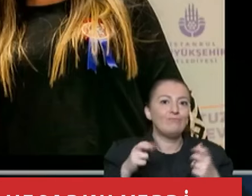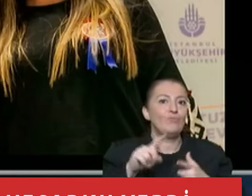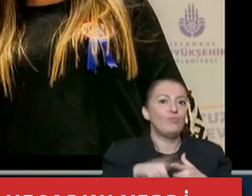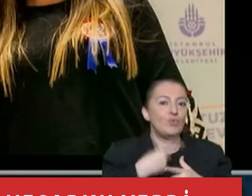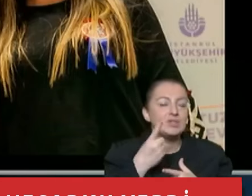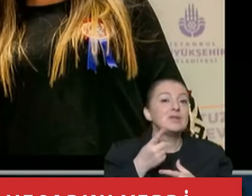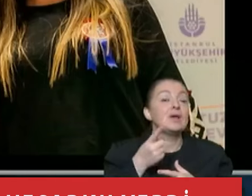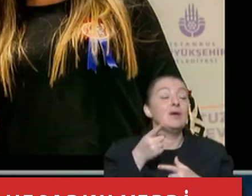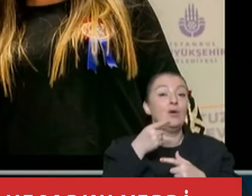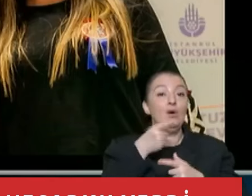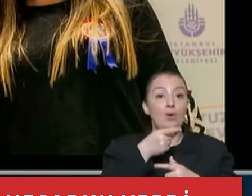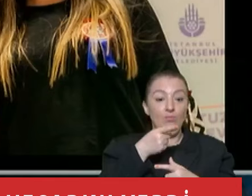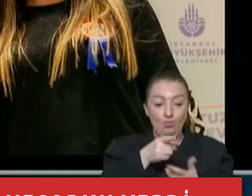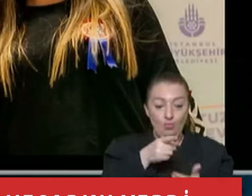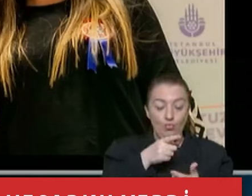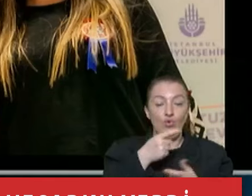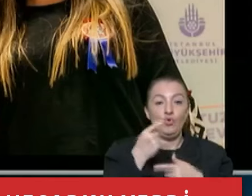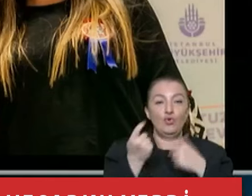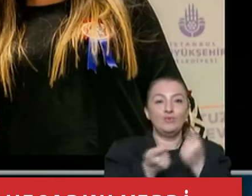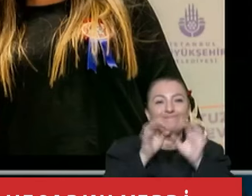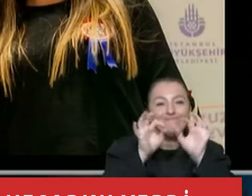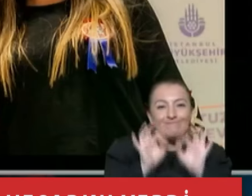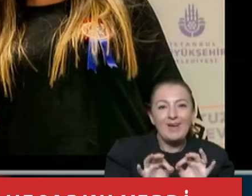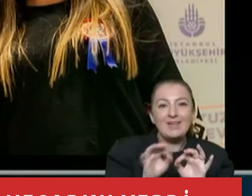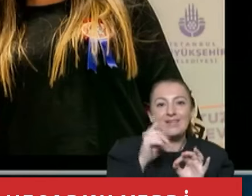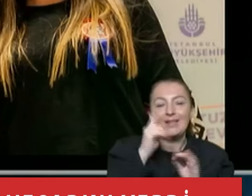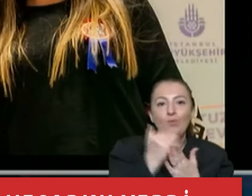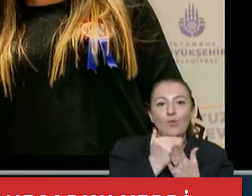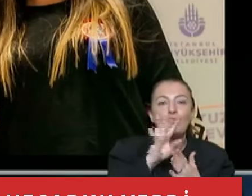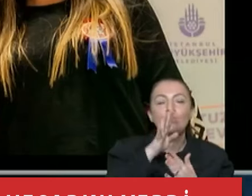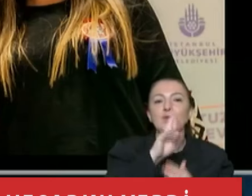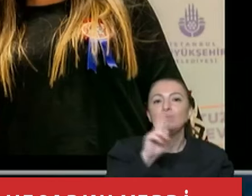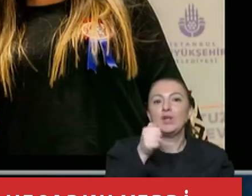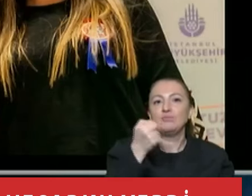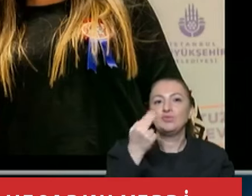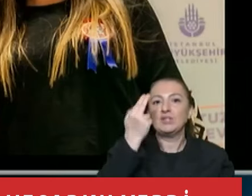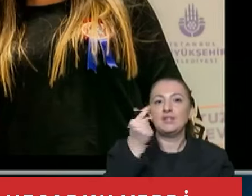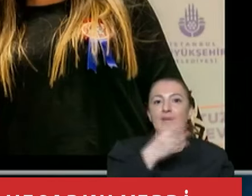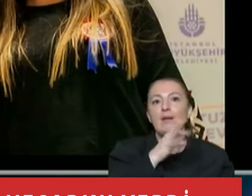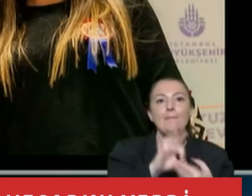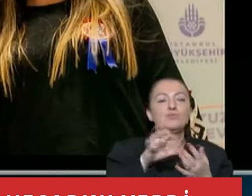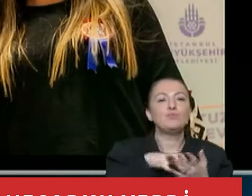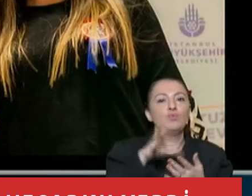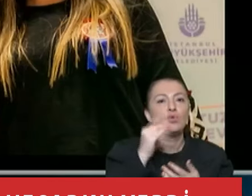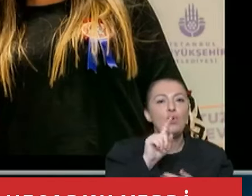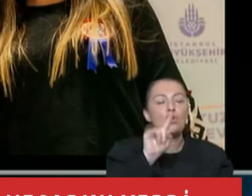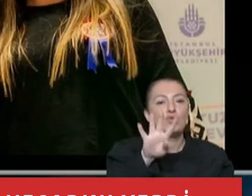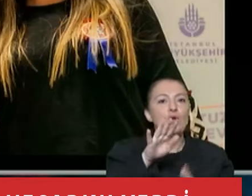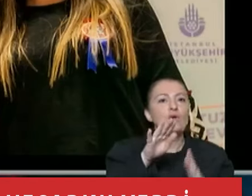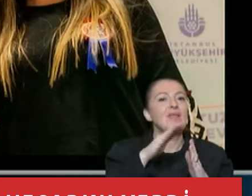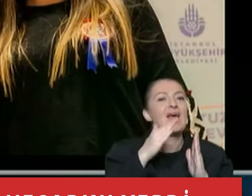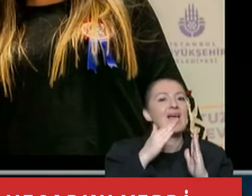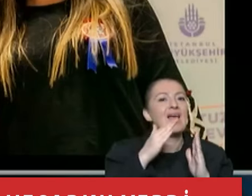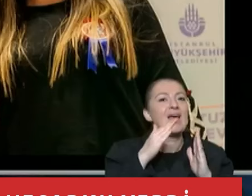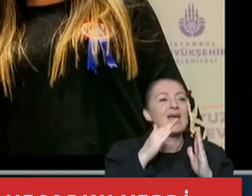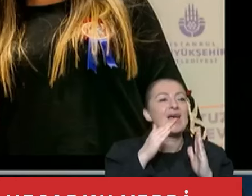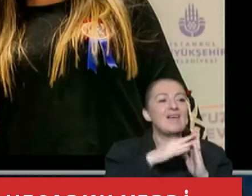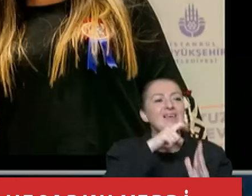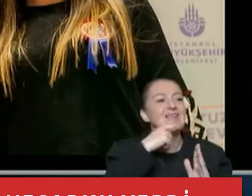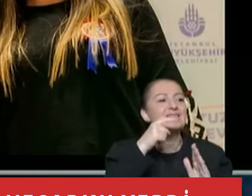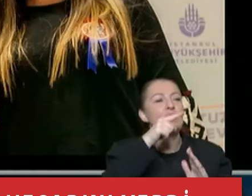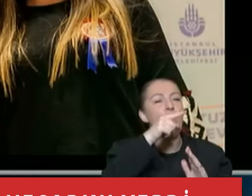geliştirme proje etabı Eee 4677 adet bağımsız Birimden oluşan 14 kentsel dönüşüm ve yenileme alanı